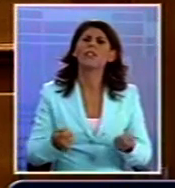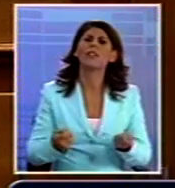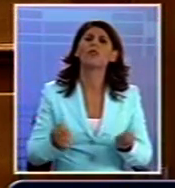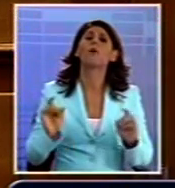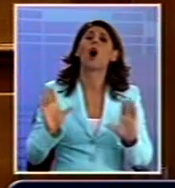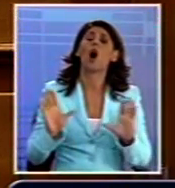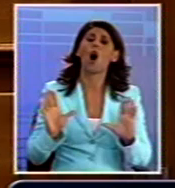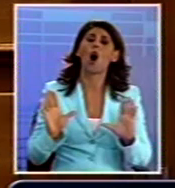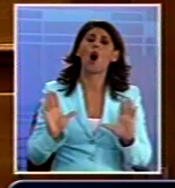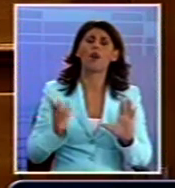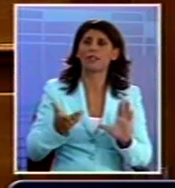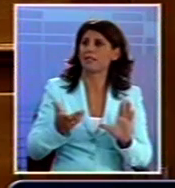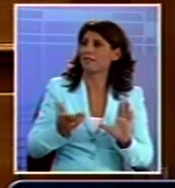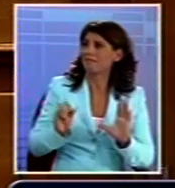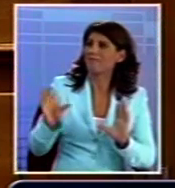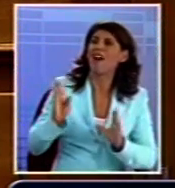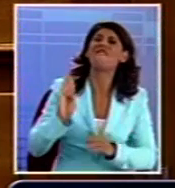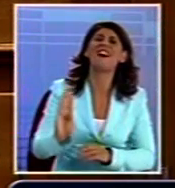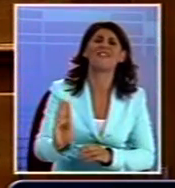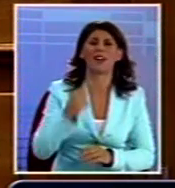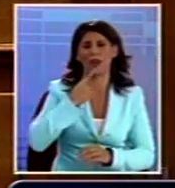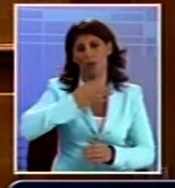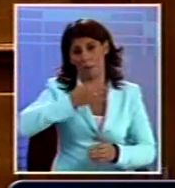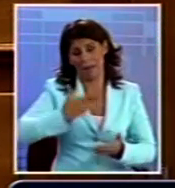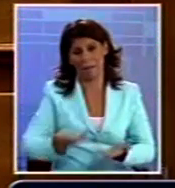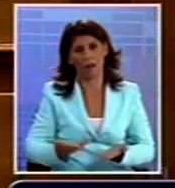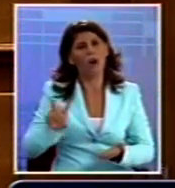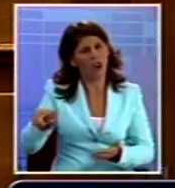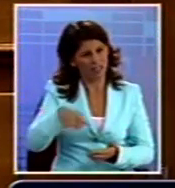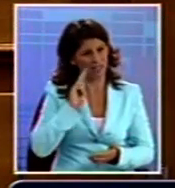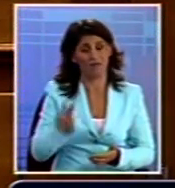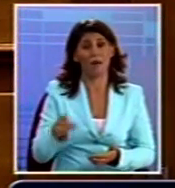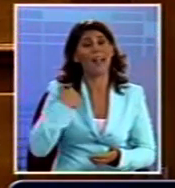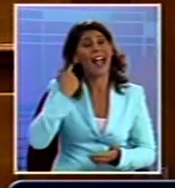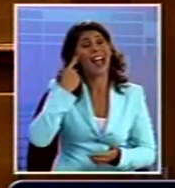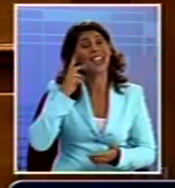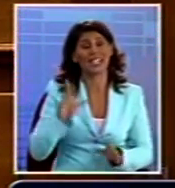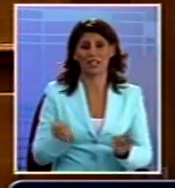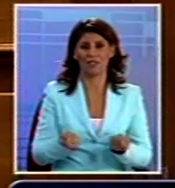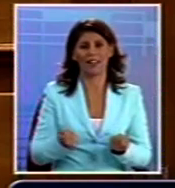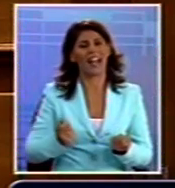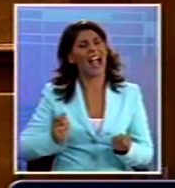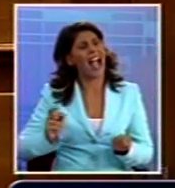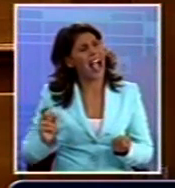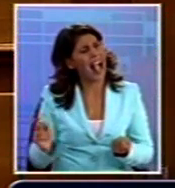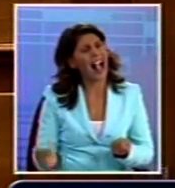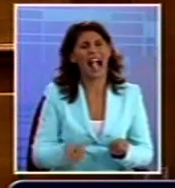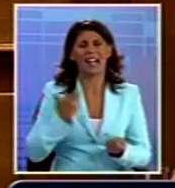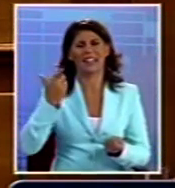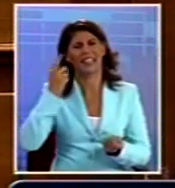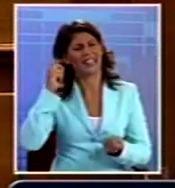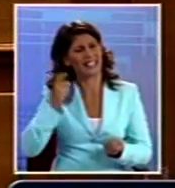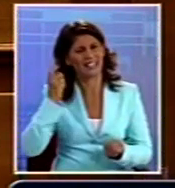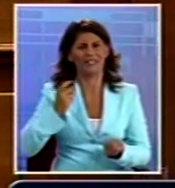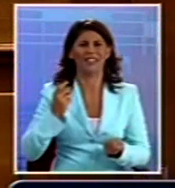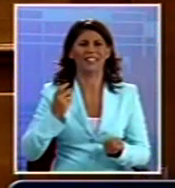χωρίς βαρβάρους. Καθένας το βλέπει αυτό. Δεν ξέρω τι θα γίνει. Κάτι θα βρείτε να καταγγέλλετε.